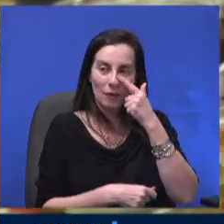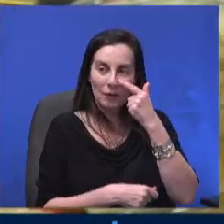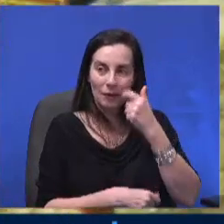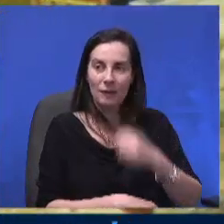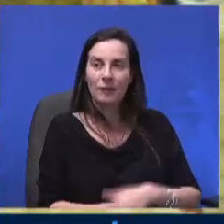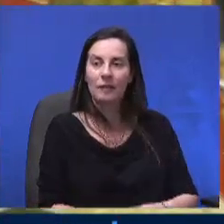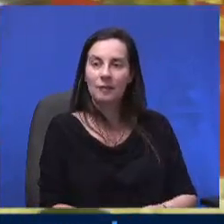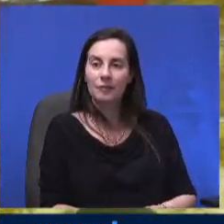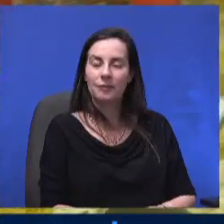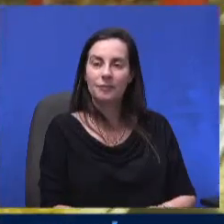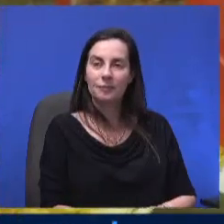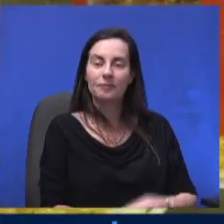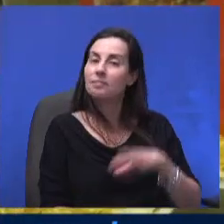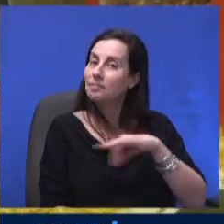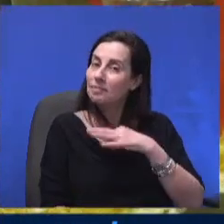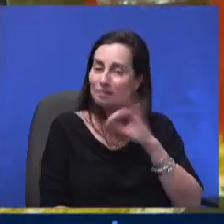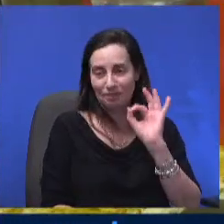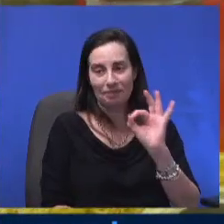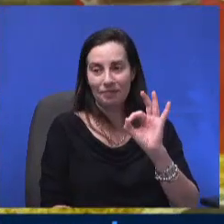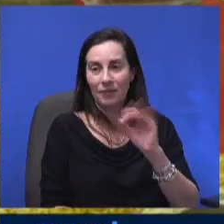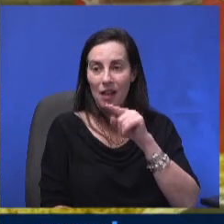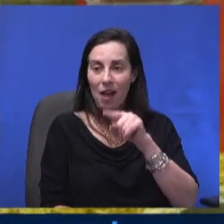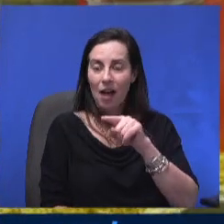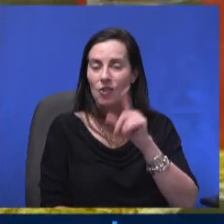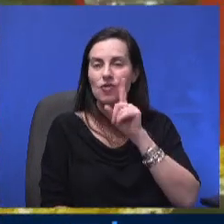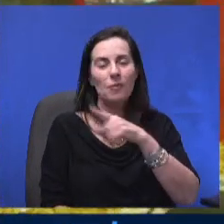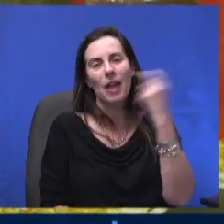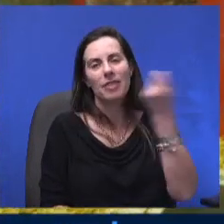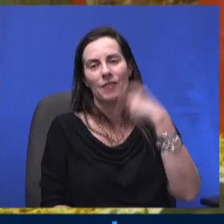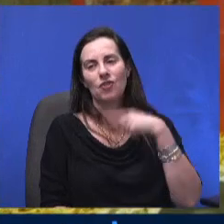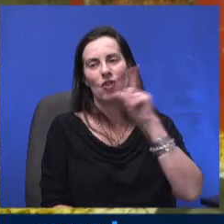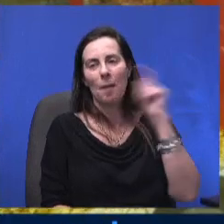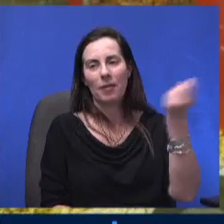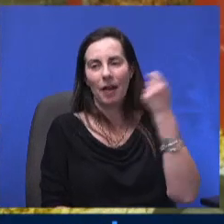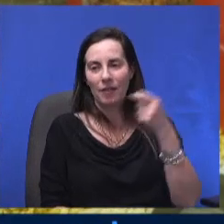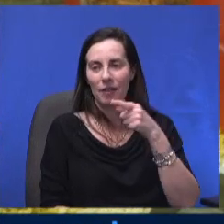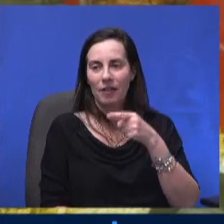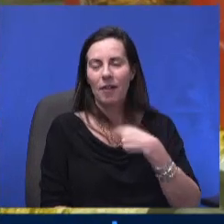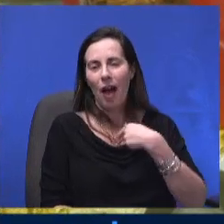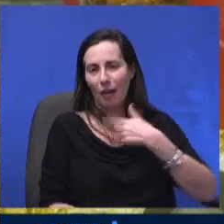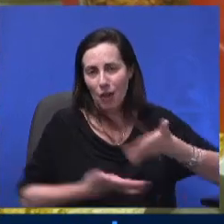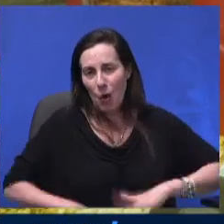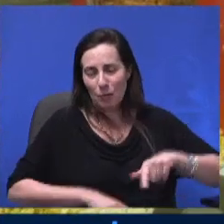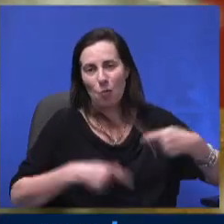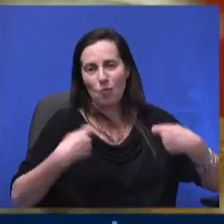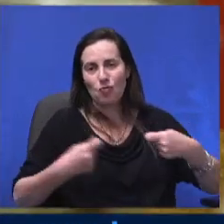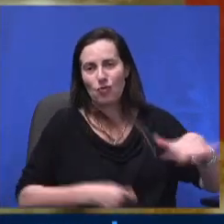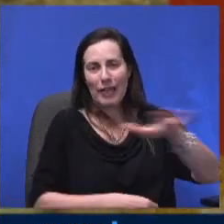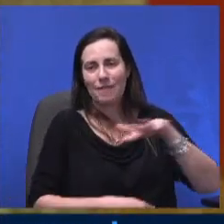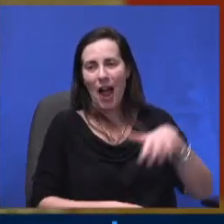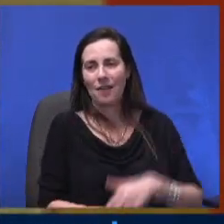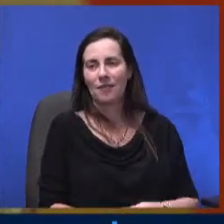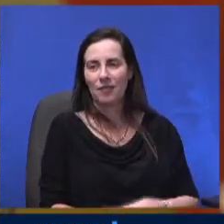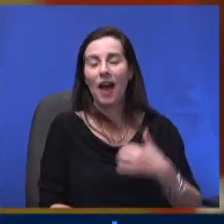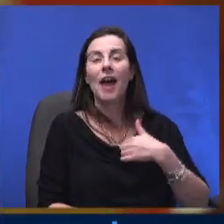שלומכם? יפה. אתה דוד מה? אני דוד נעמה. מקורי. יליד שכונת התקווה. האורגינל. האורגינל, האורגינל. את